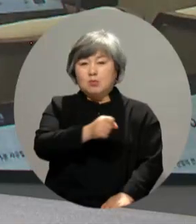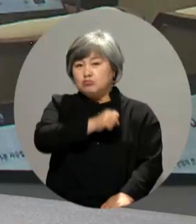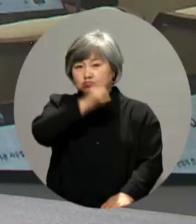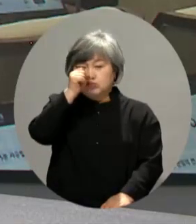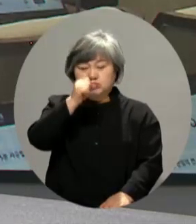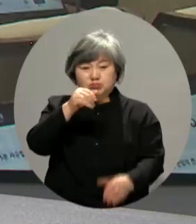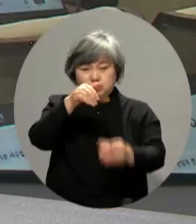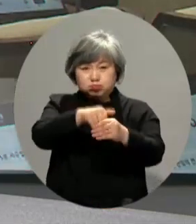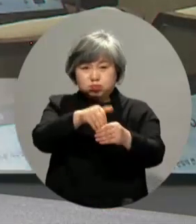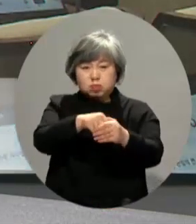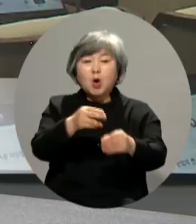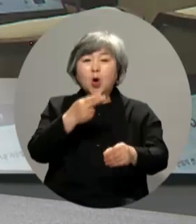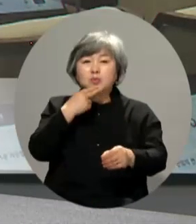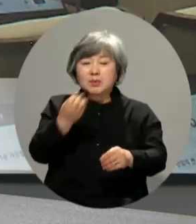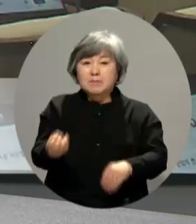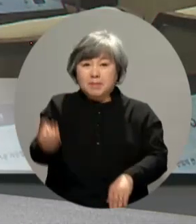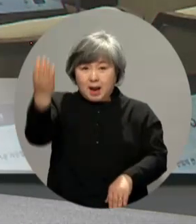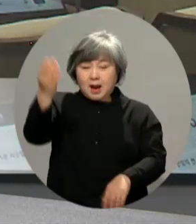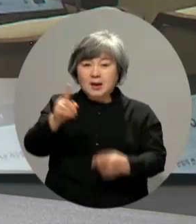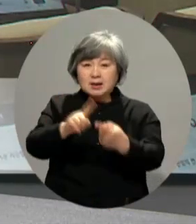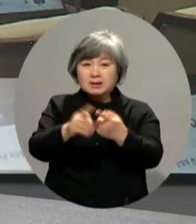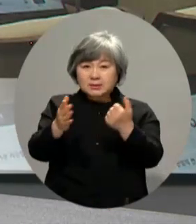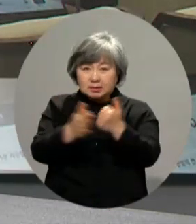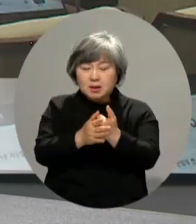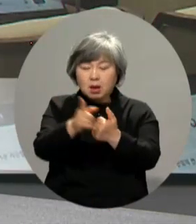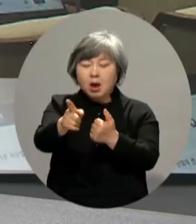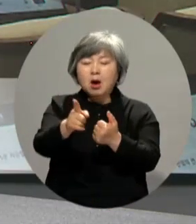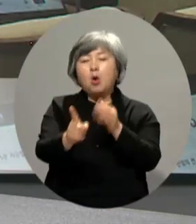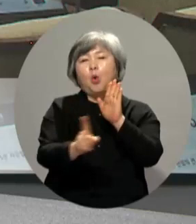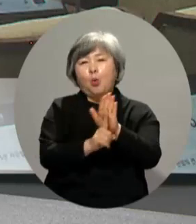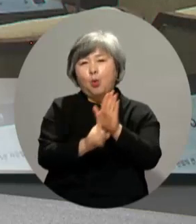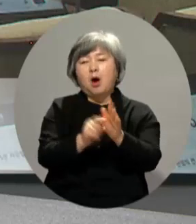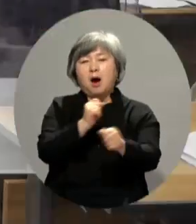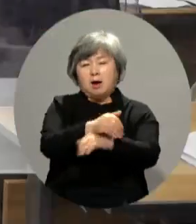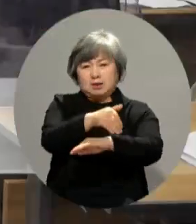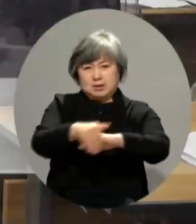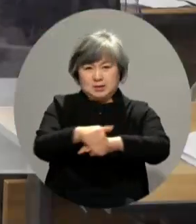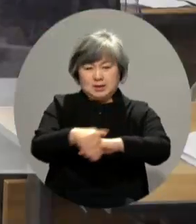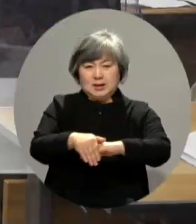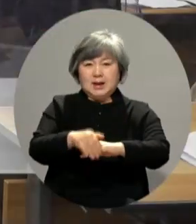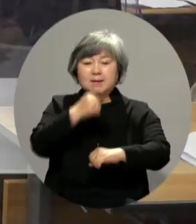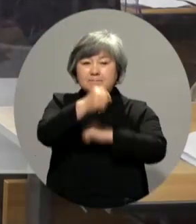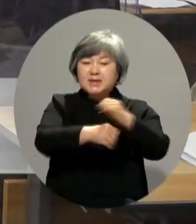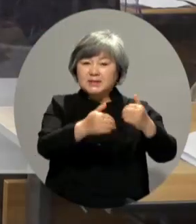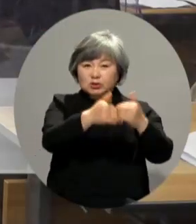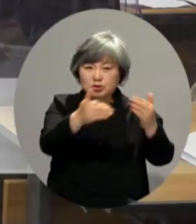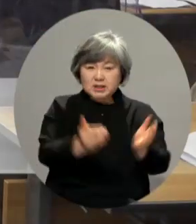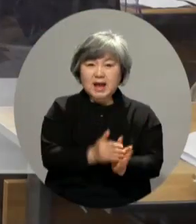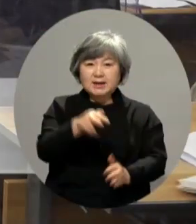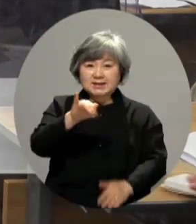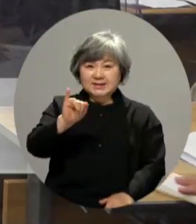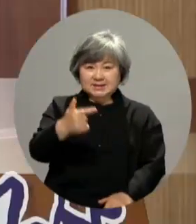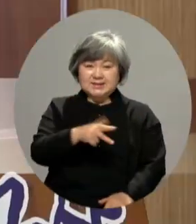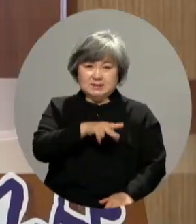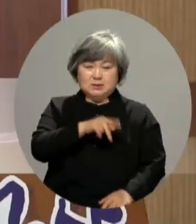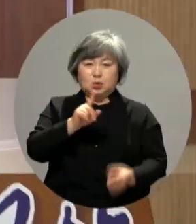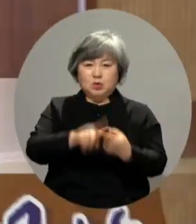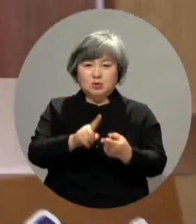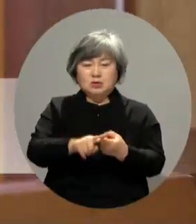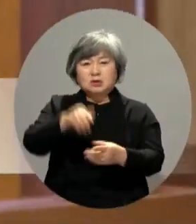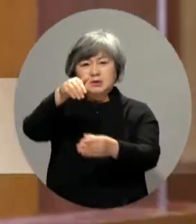투표 당선자의 선거운동을 허용하는 내용의 법안이 발의됐습니다 민주당 신용대 의원은 무투표 당선자라 할지라도